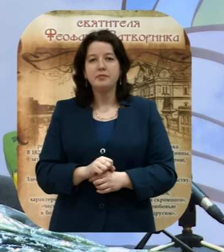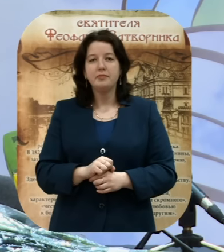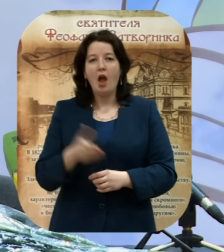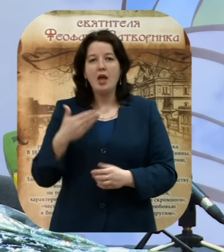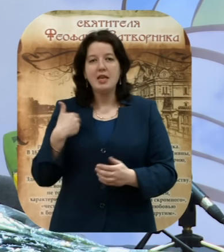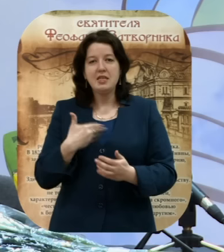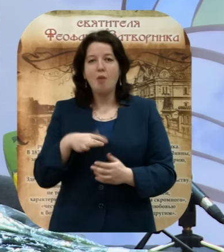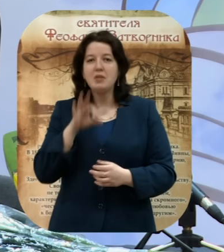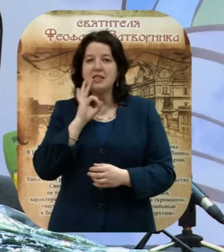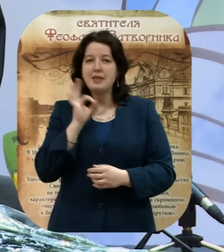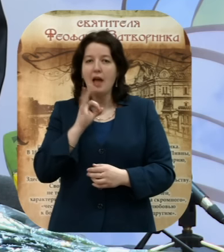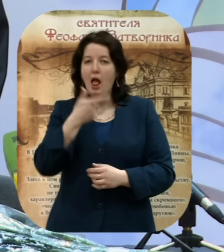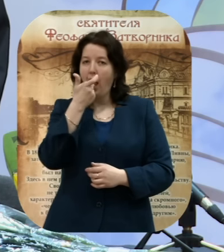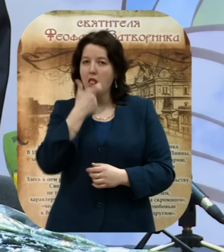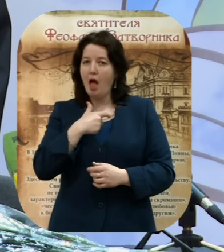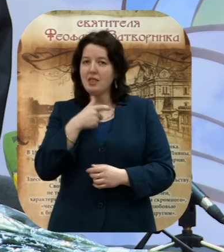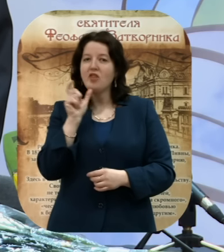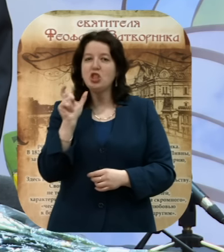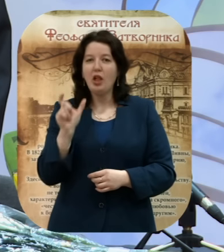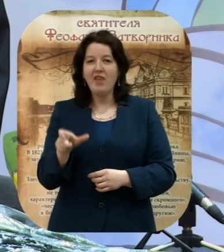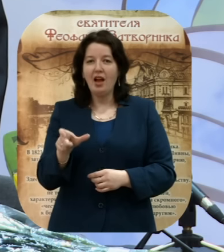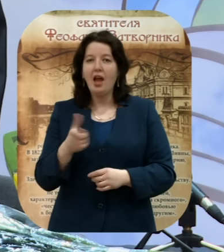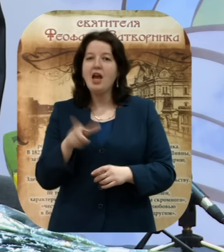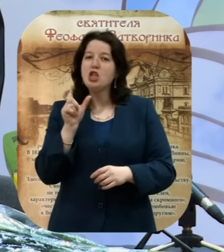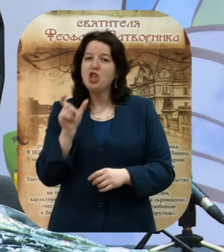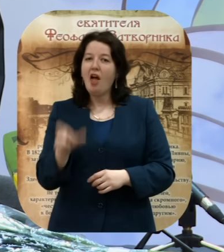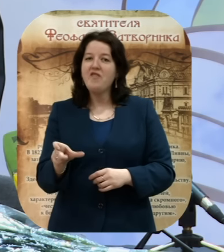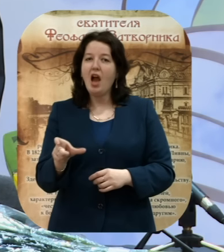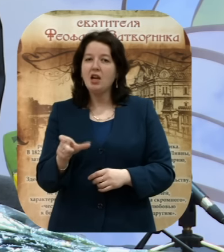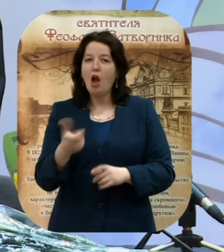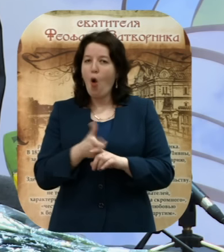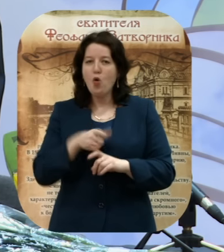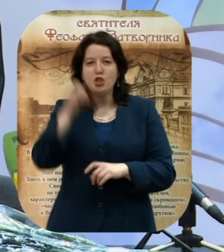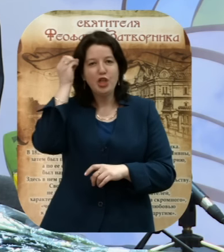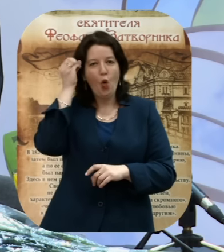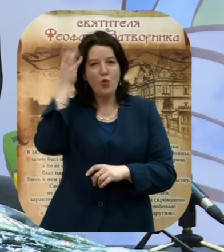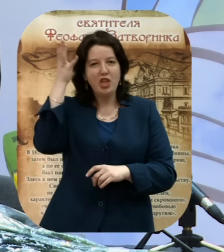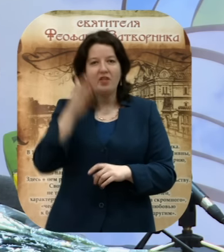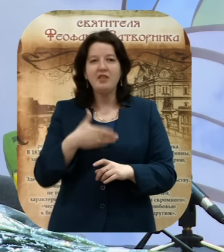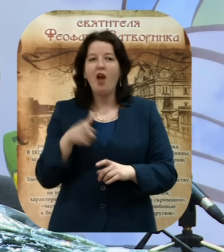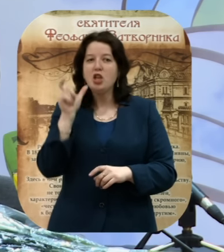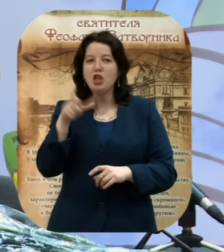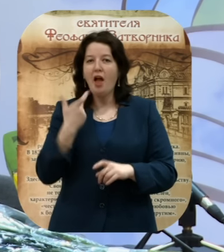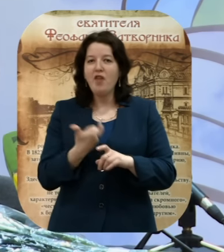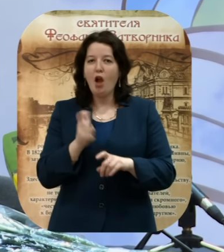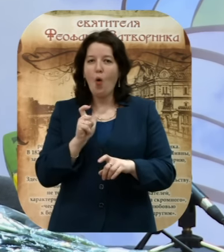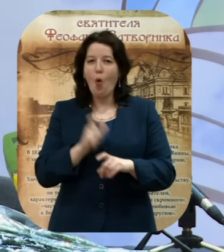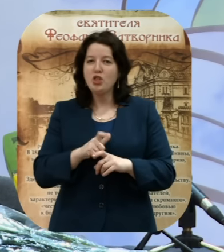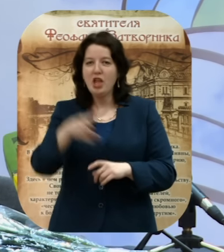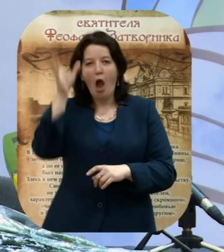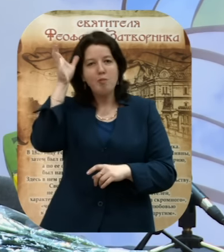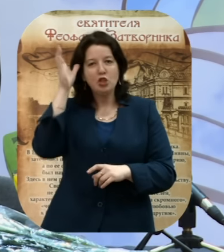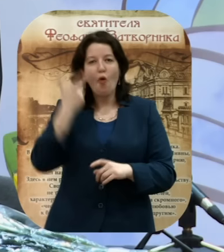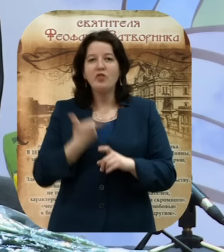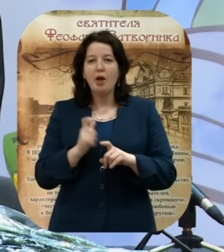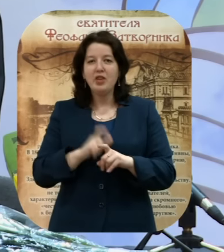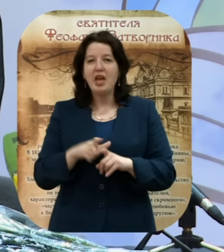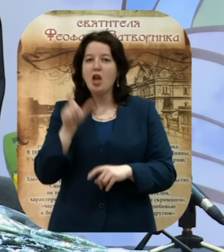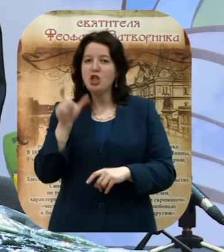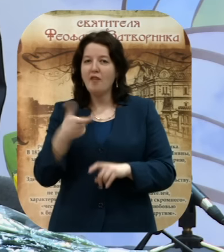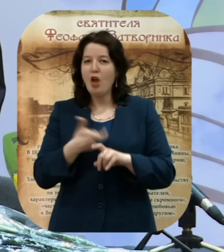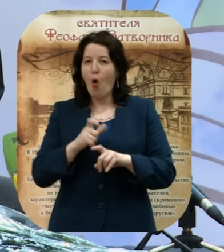я бы сказал, галантного, человека эрудированного, человека образованного и уже, конечно,